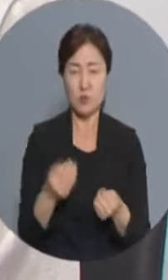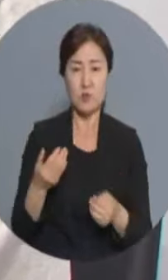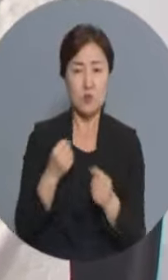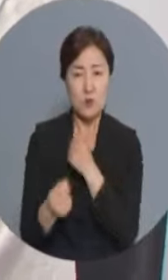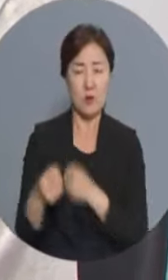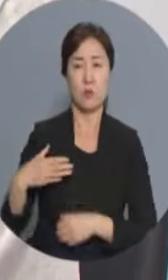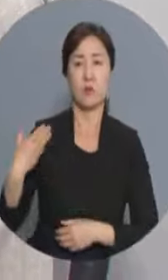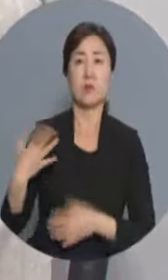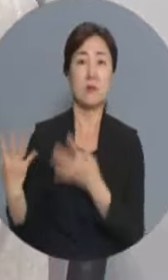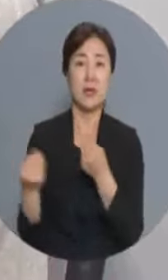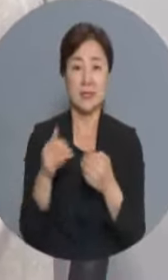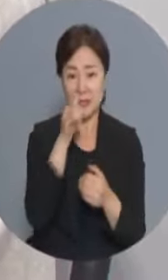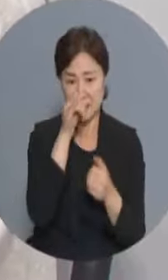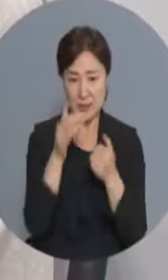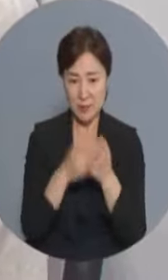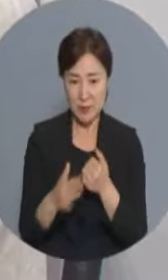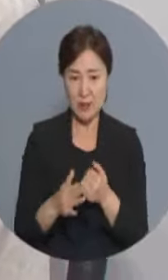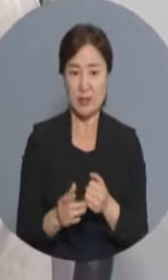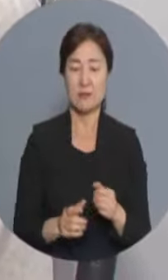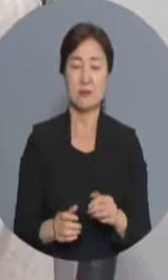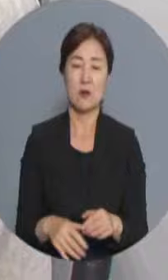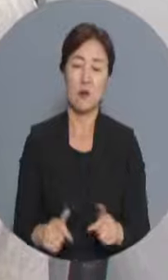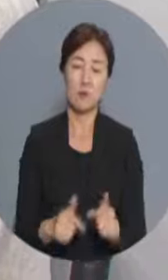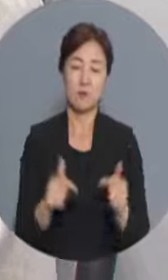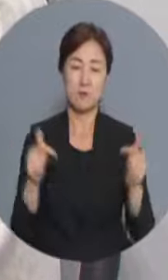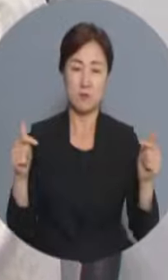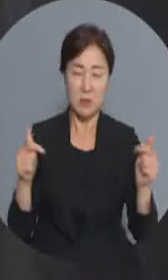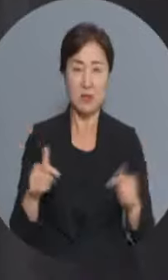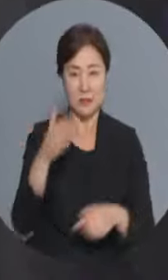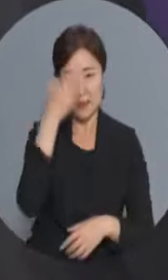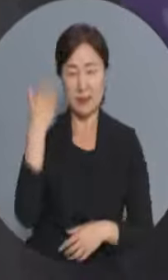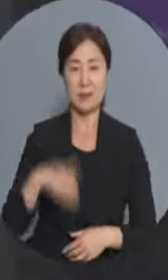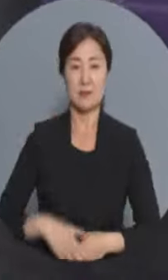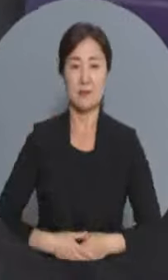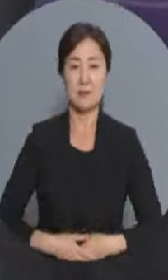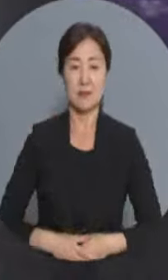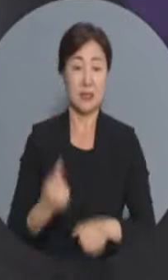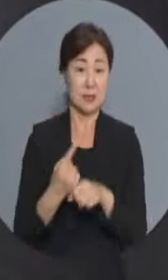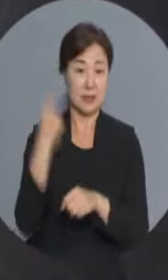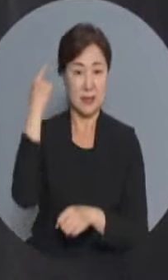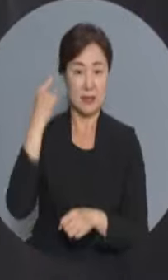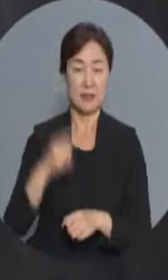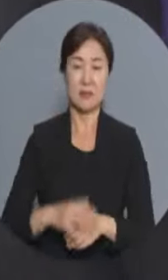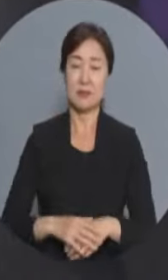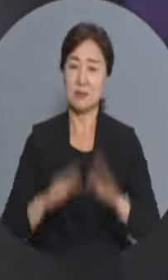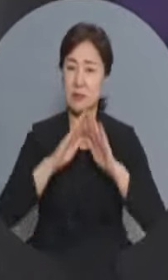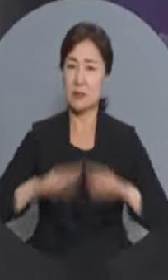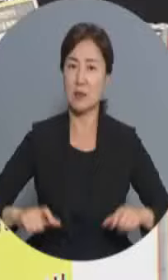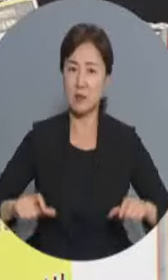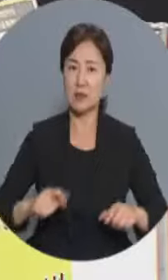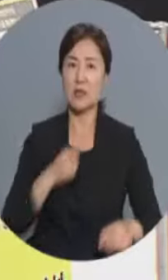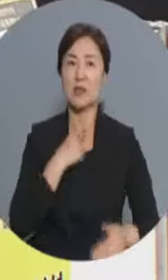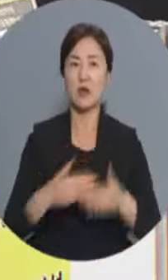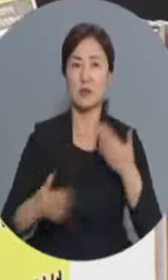분들도 계셔가지고 조금 더 아시는 분들이 많아지니까. 지난해 상반기 기준 전남의